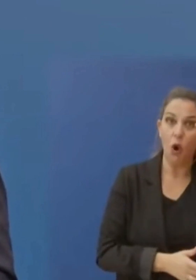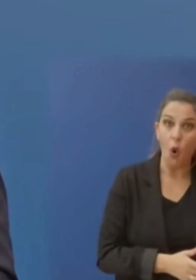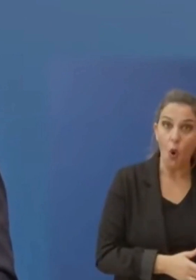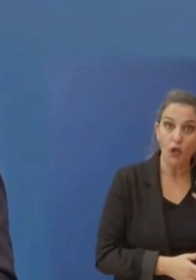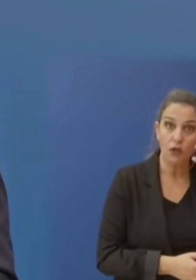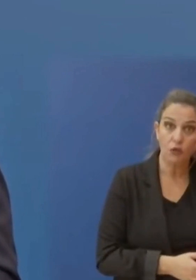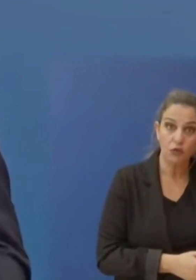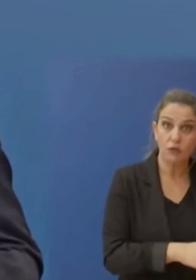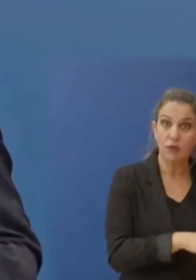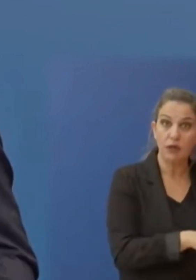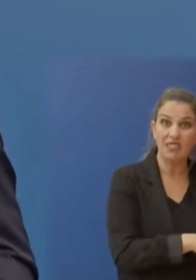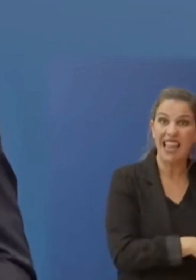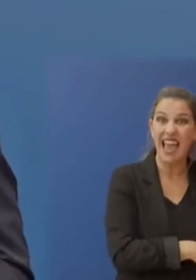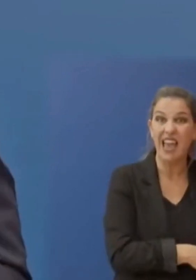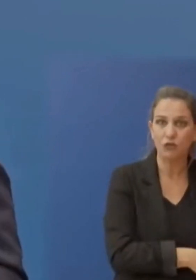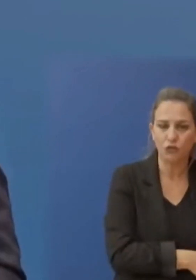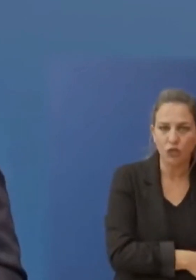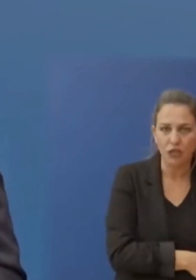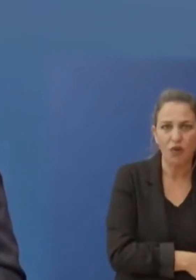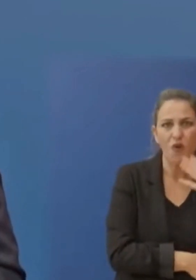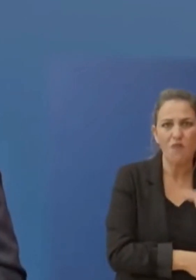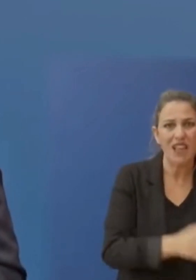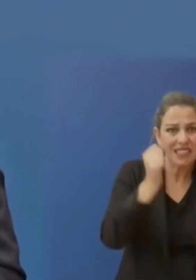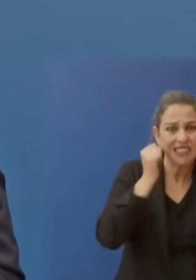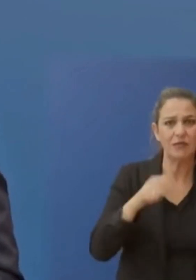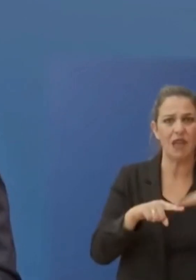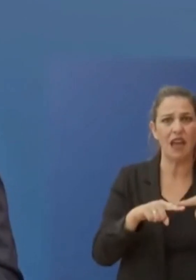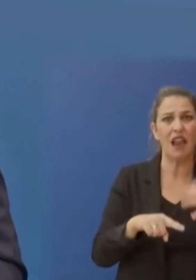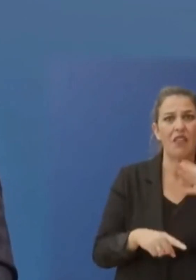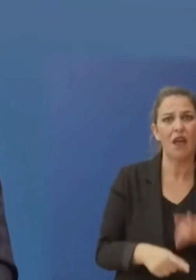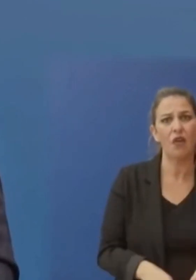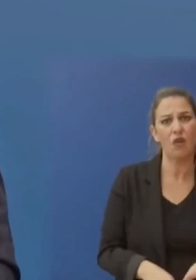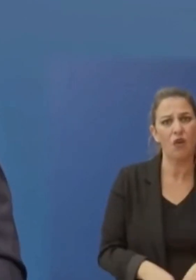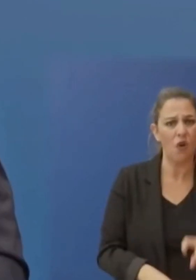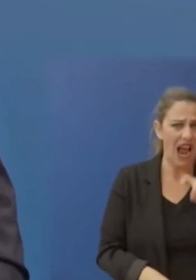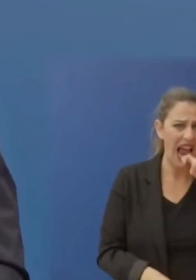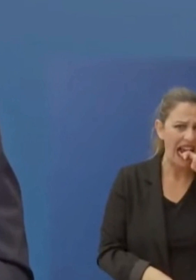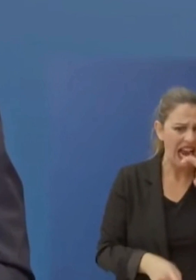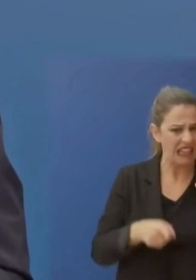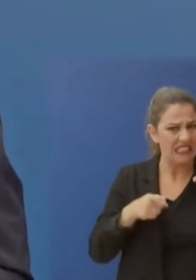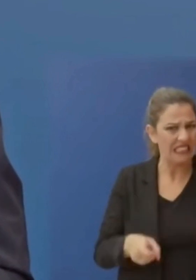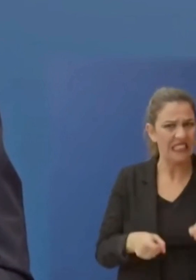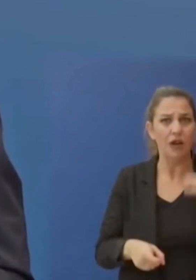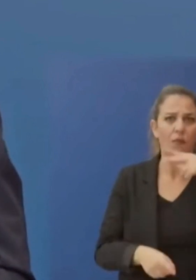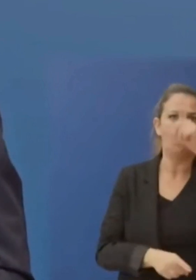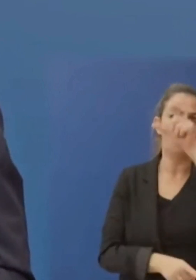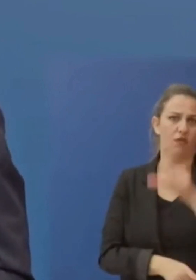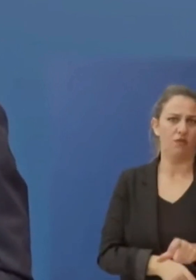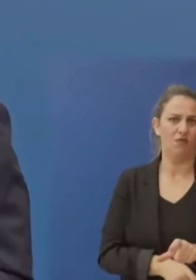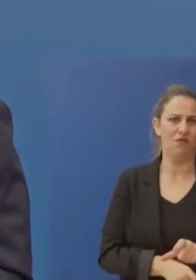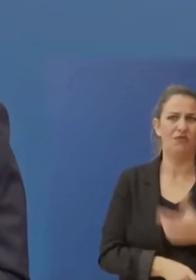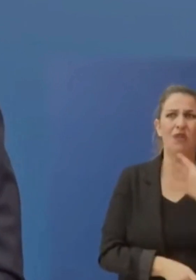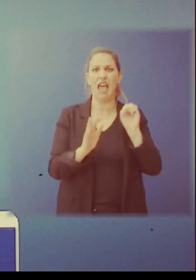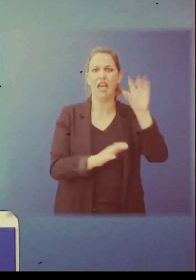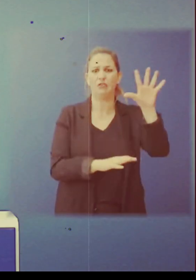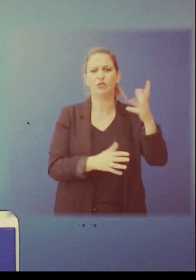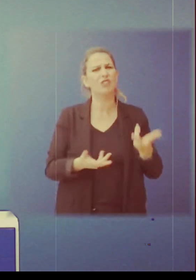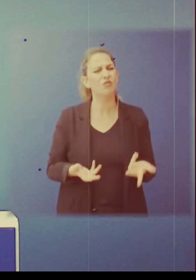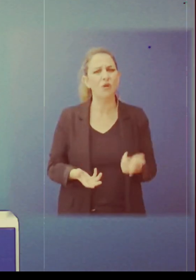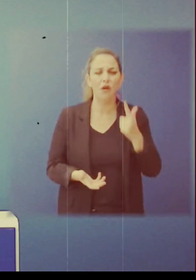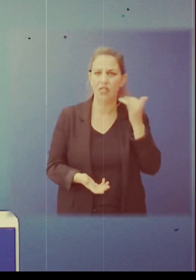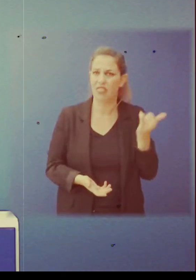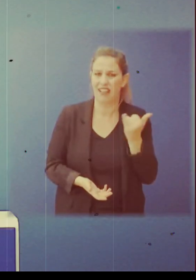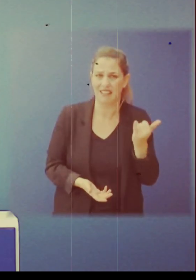επιχειρεί εξαιτίας του μένους που έχει για τον Πρωθυπουργό και την κυβέρνηση να διασύρει την Ελλάδα και να διαφημεί την ελληνική δικαιοσύνη.